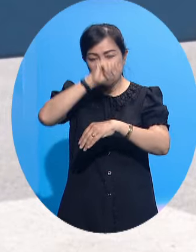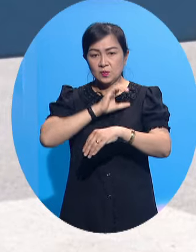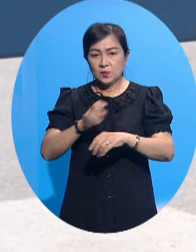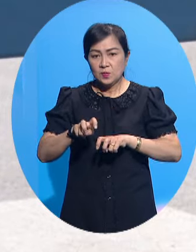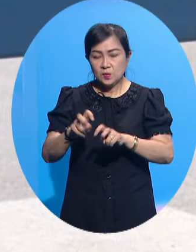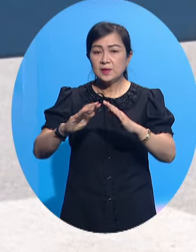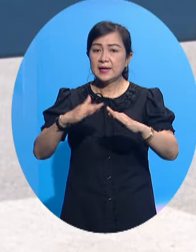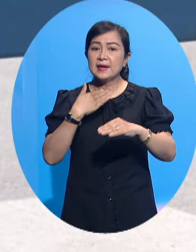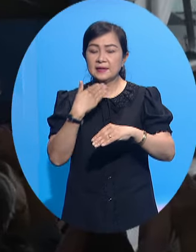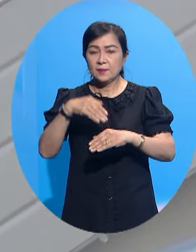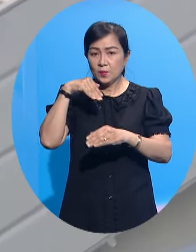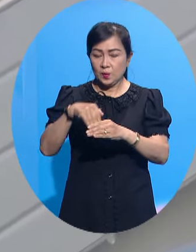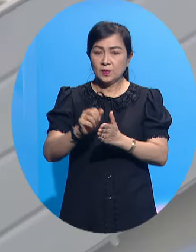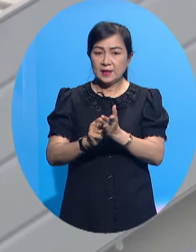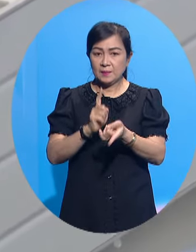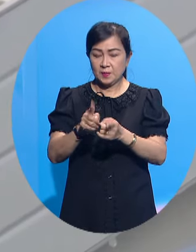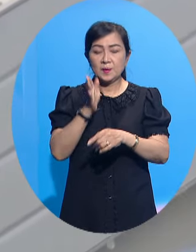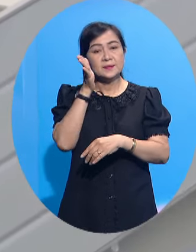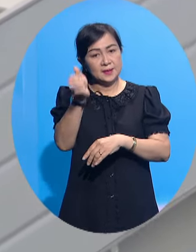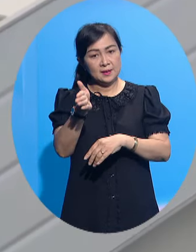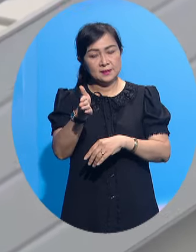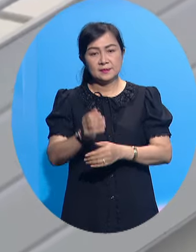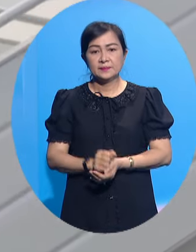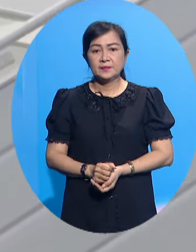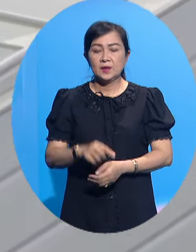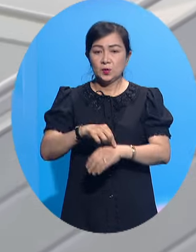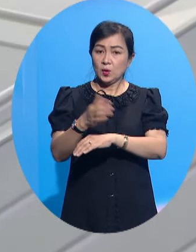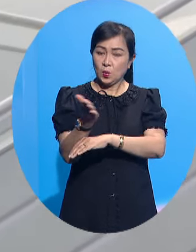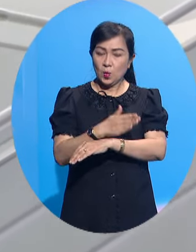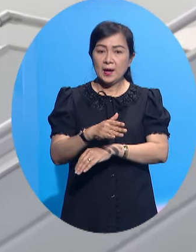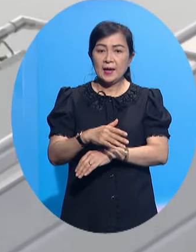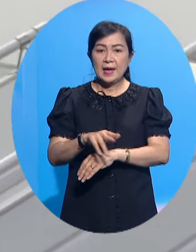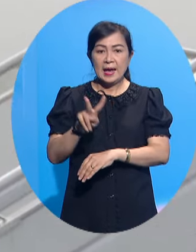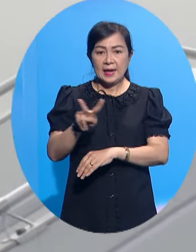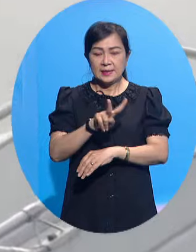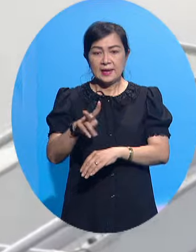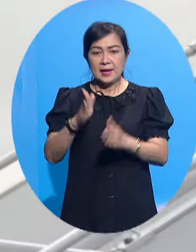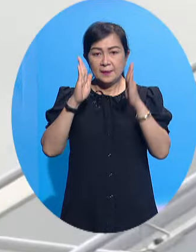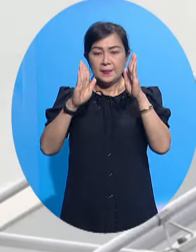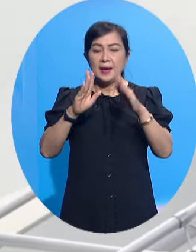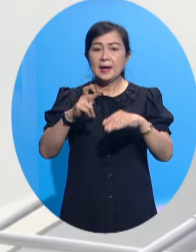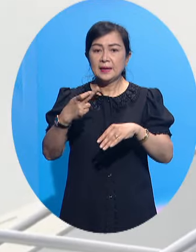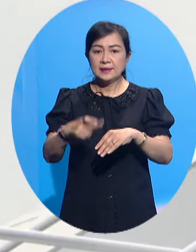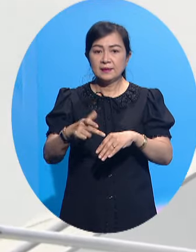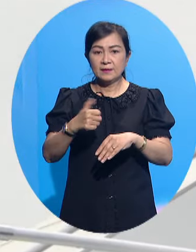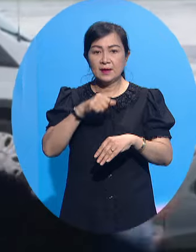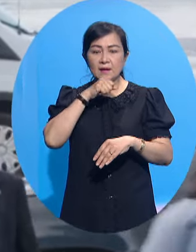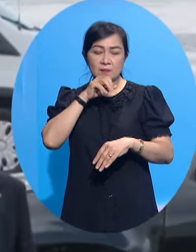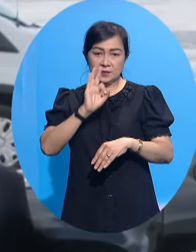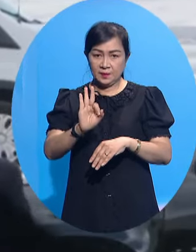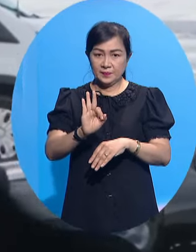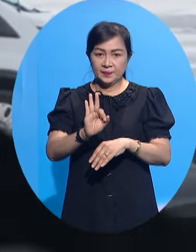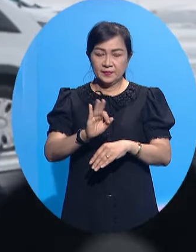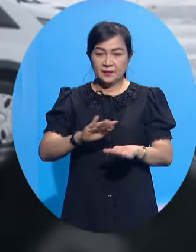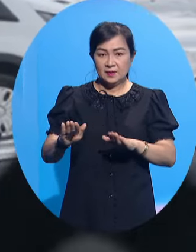đua vào Nhà Trắng trong cuộc bầu cử tháng 11 tới. Cuối tuần qua, hai ứng viên Tổng thống Mỹ là bà Kamala Harris và ông Donald Trump